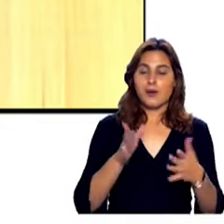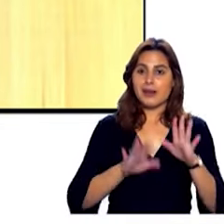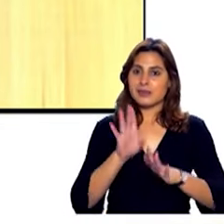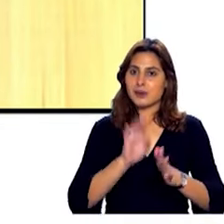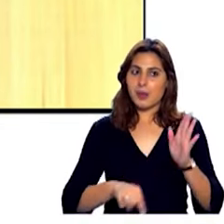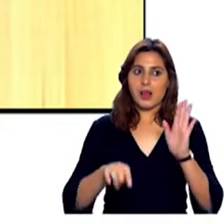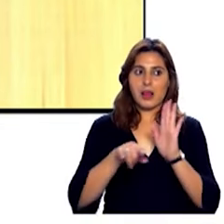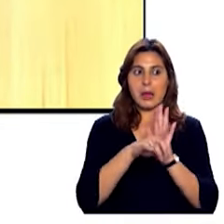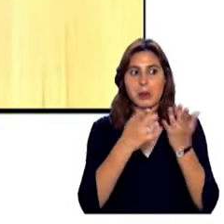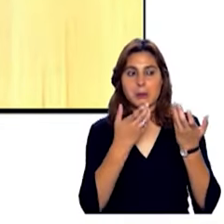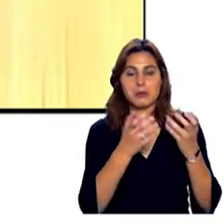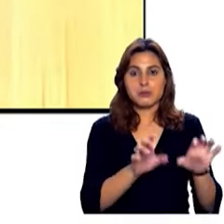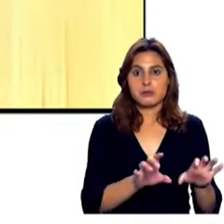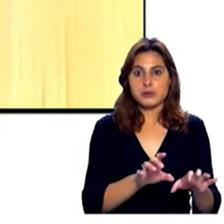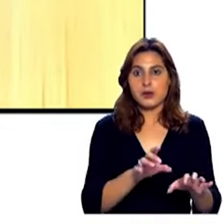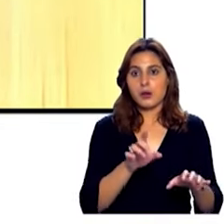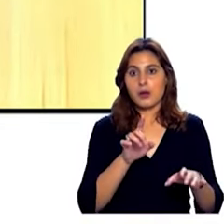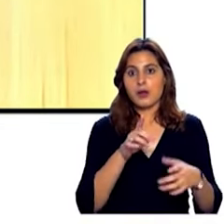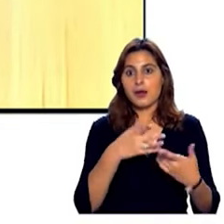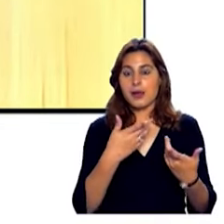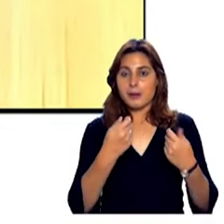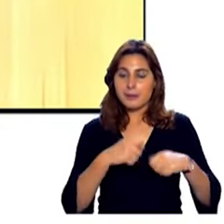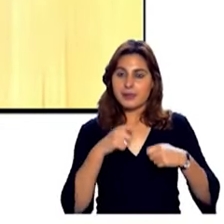coerente ehm